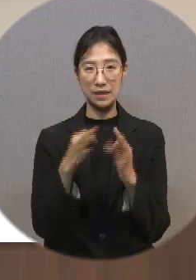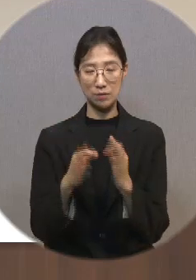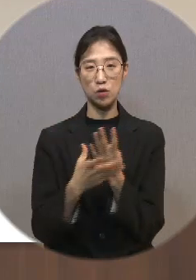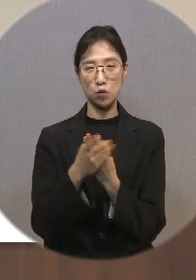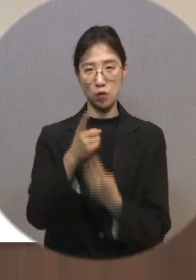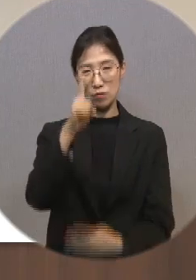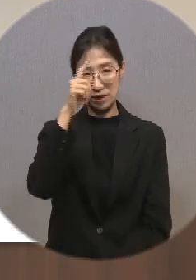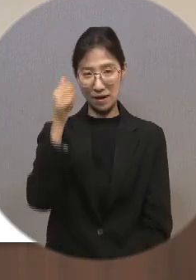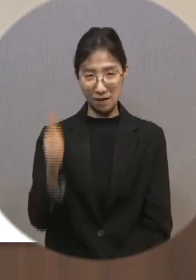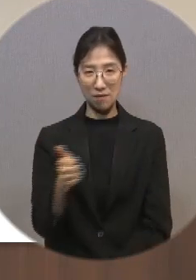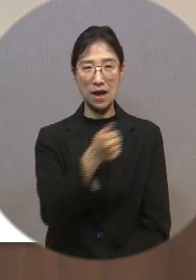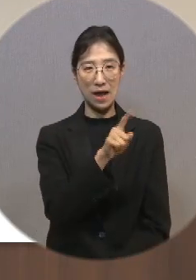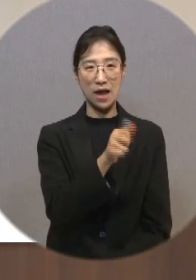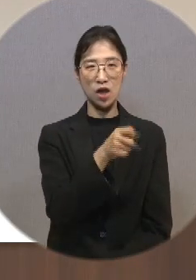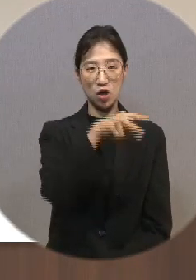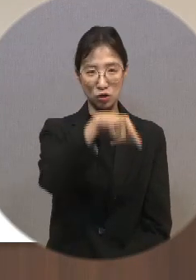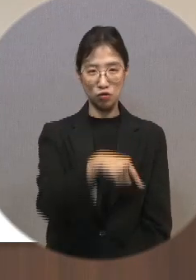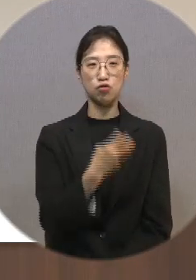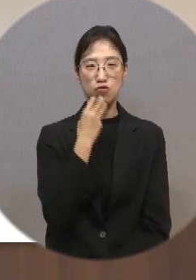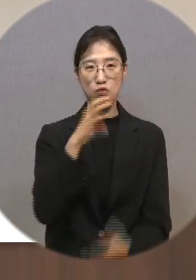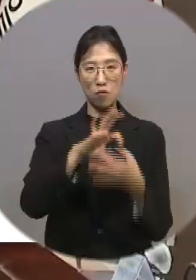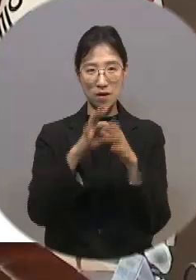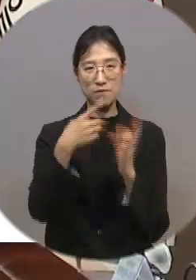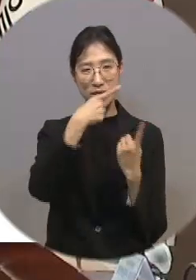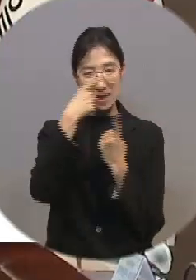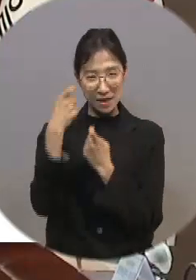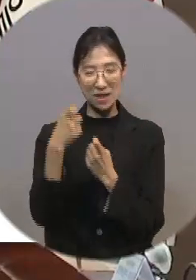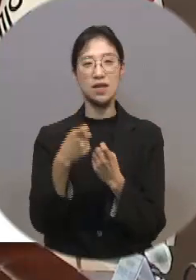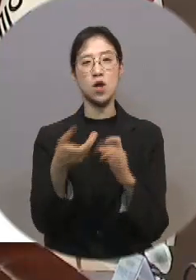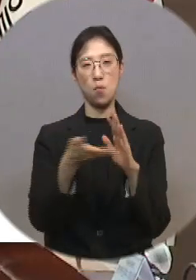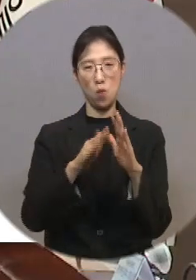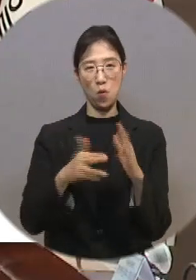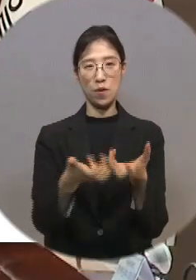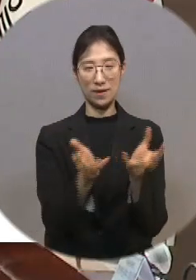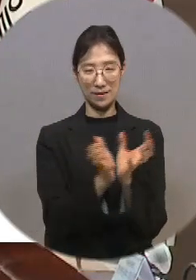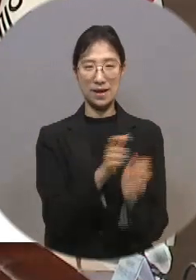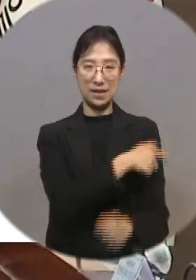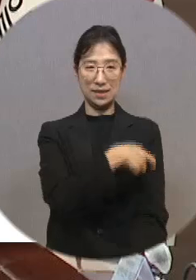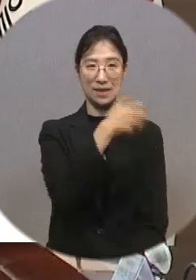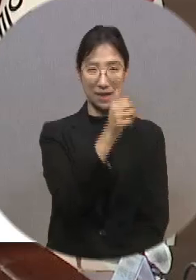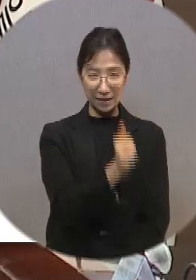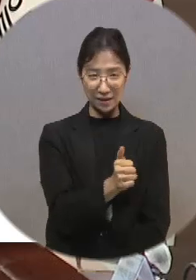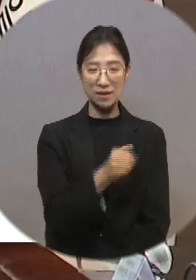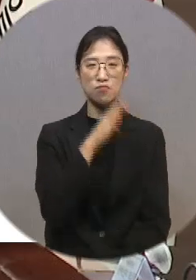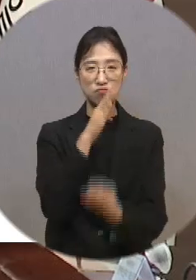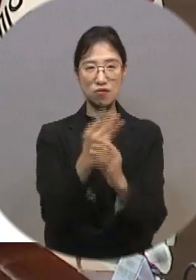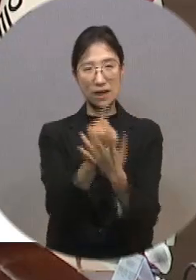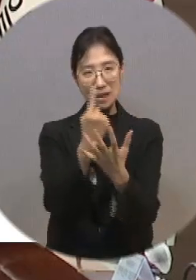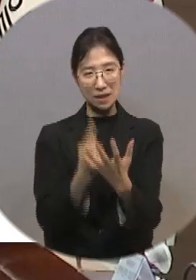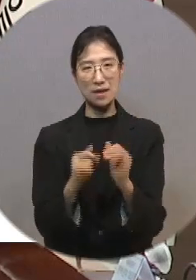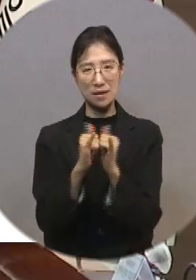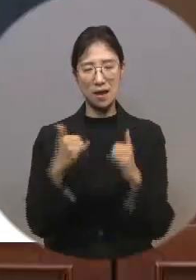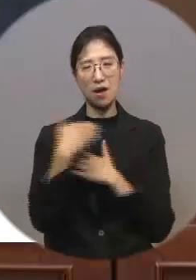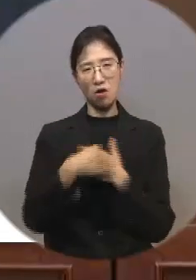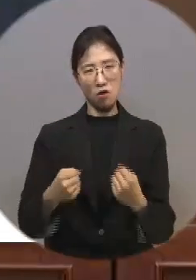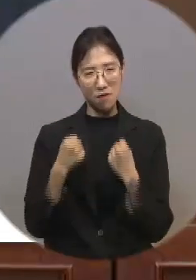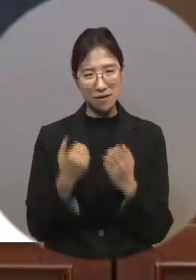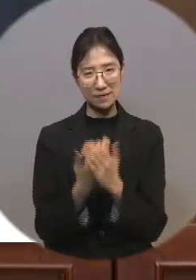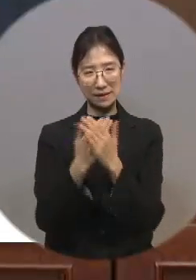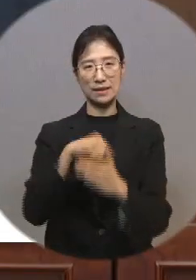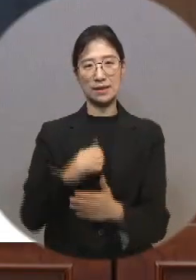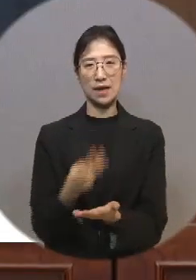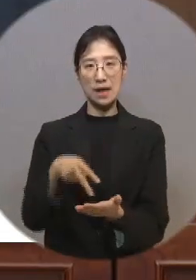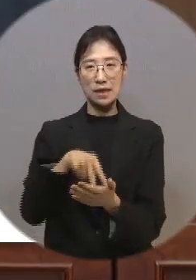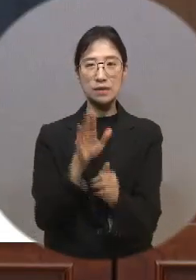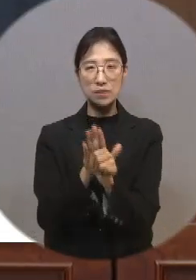통일부 장관과 하형주 서울올림픽기념 국민체육진흥공단 이사장은 북한 이탈 주민의 건강 증진과 자립